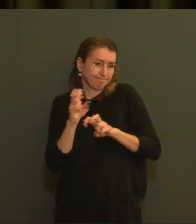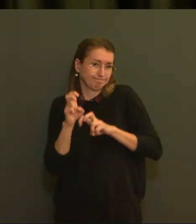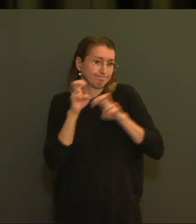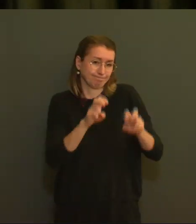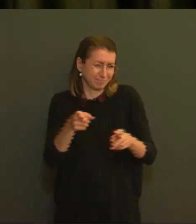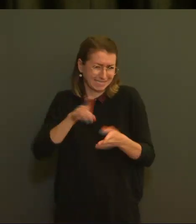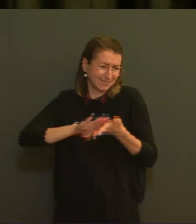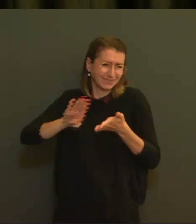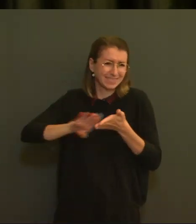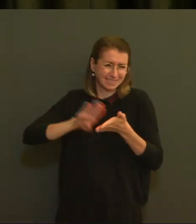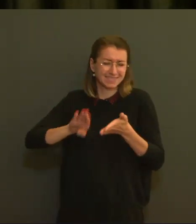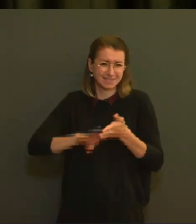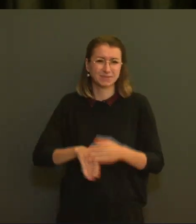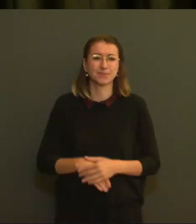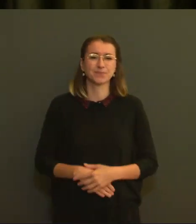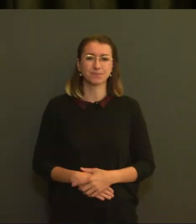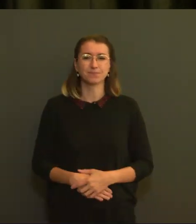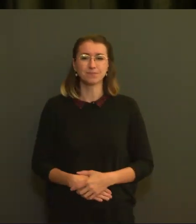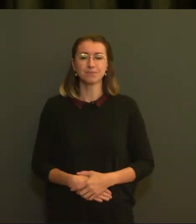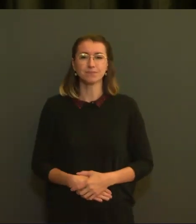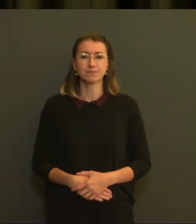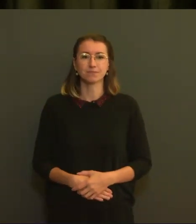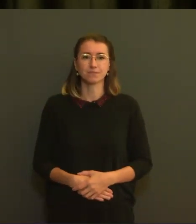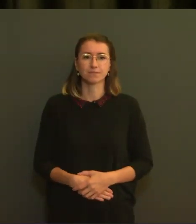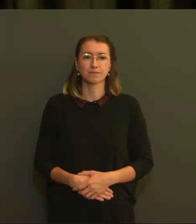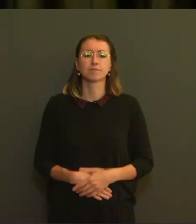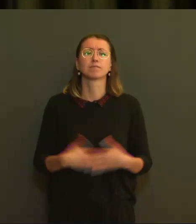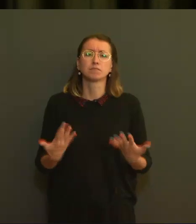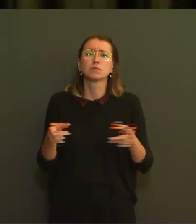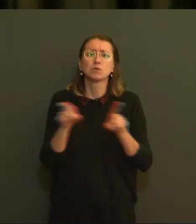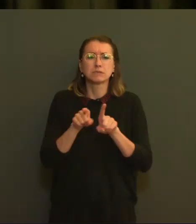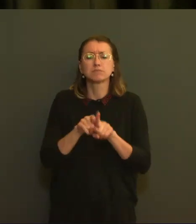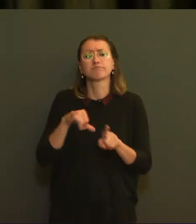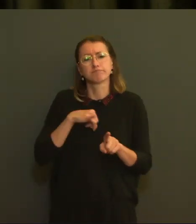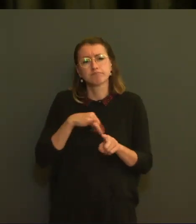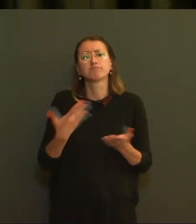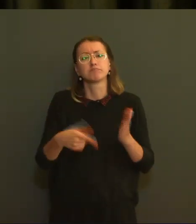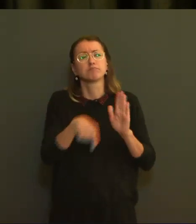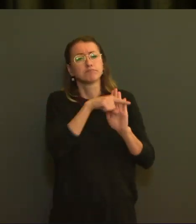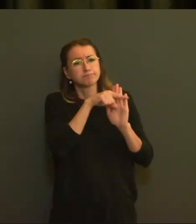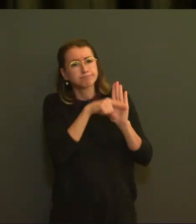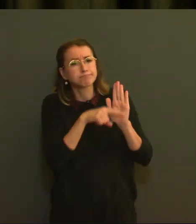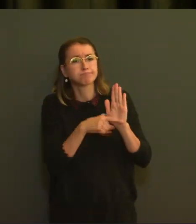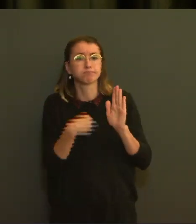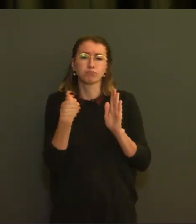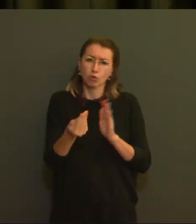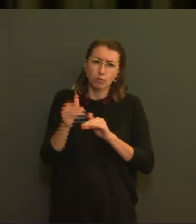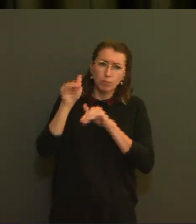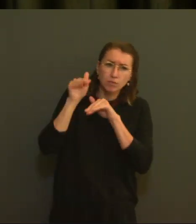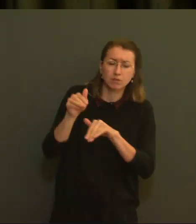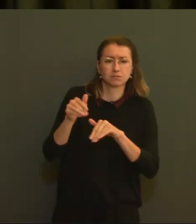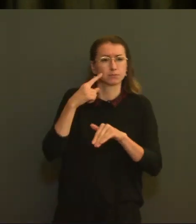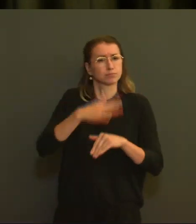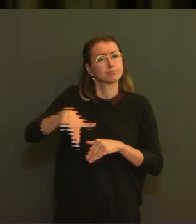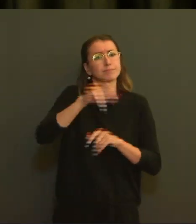D'autres mesures ont également été prises pour garantir que le tourisme côtier se déroule dans le respect de la santé de tous. À titre d'exemple, une partie